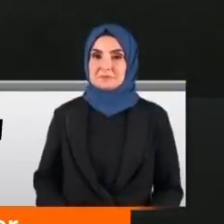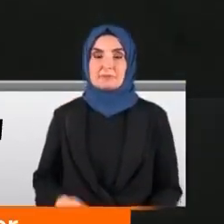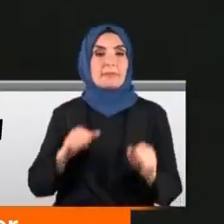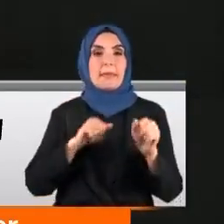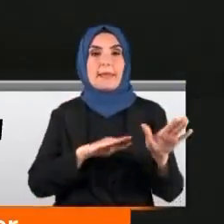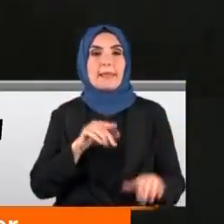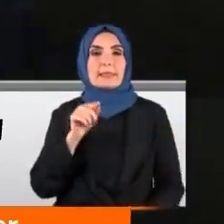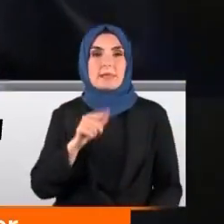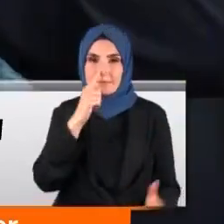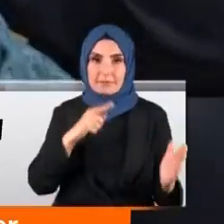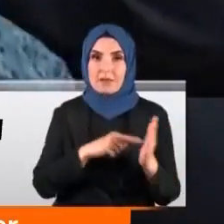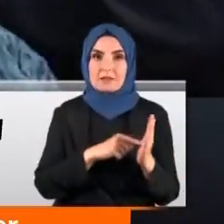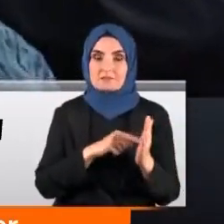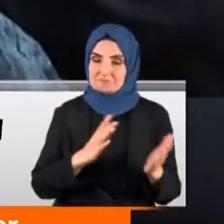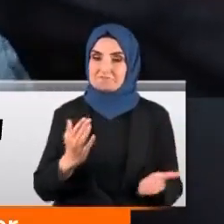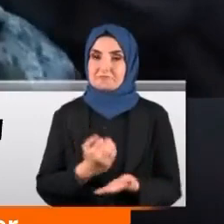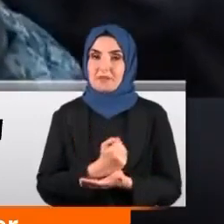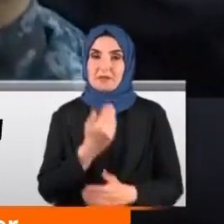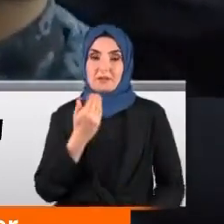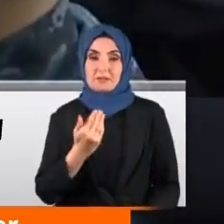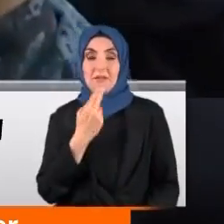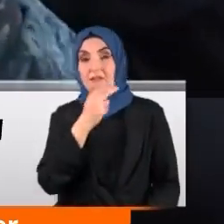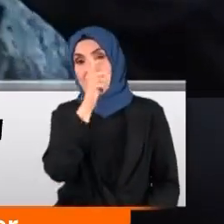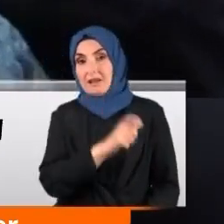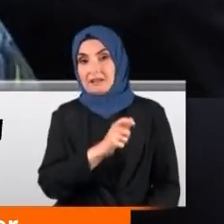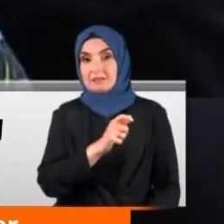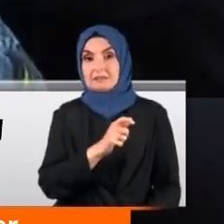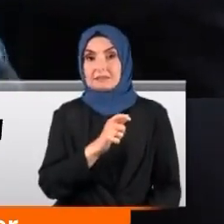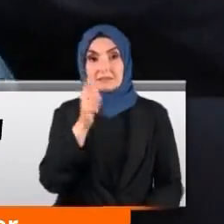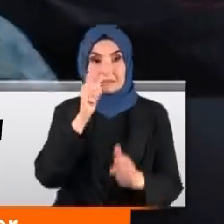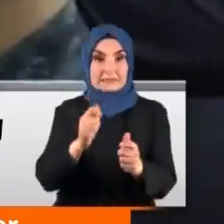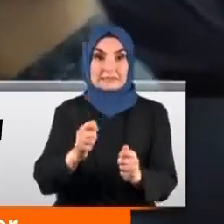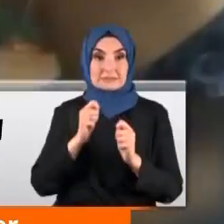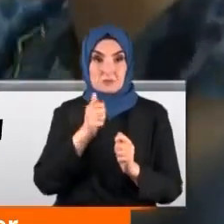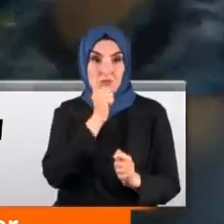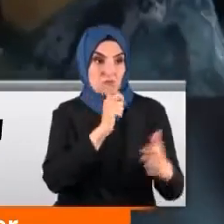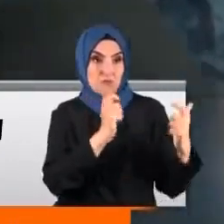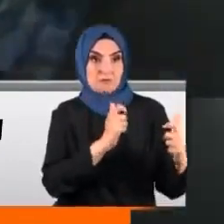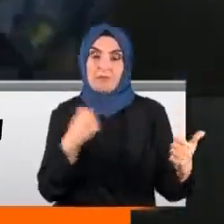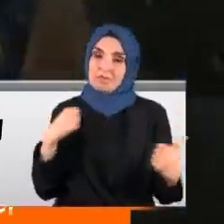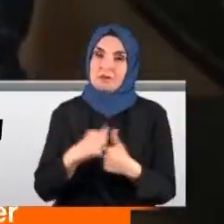Eylem amacına ulaştı. Ovsyannikova dikkatleri bir kez daha Ukrayna'ya çekmeyi başardı.